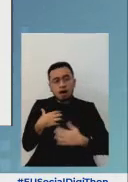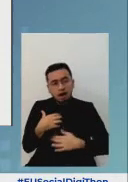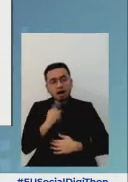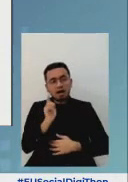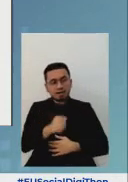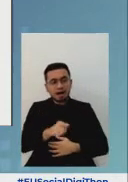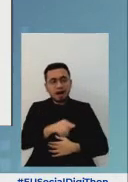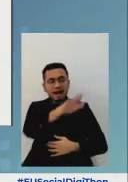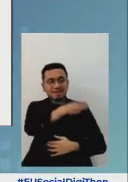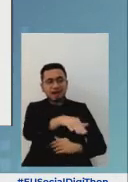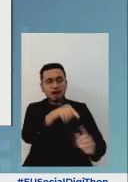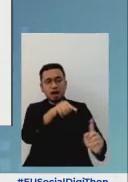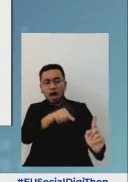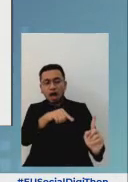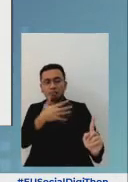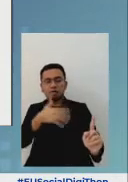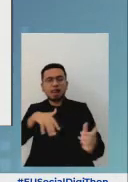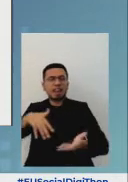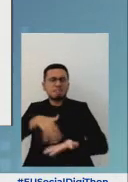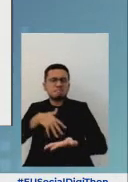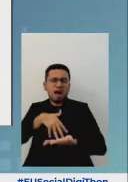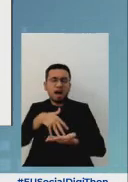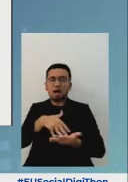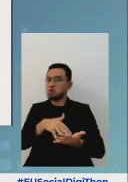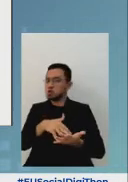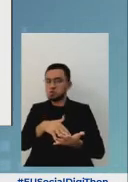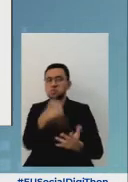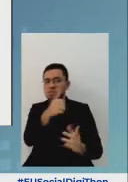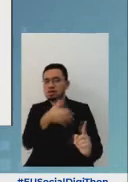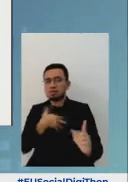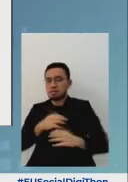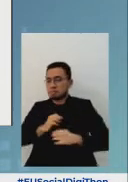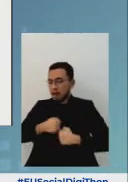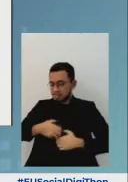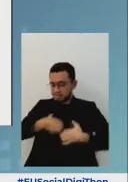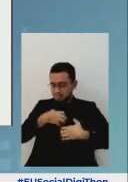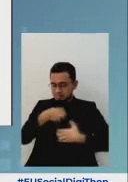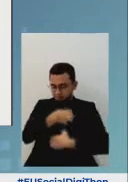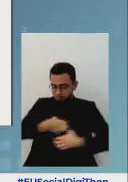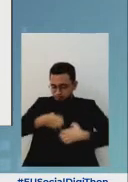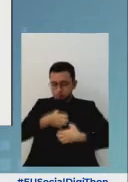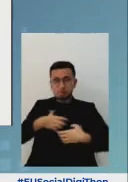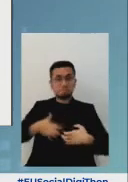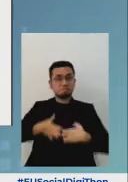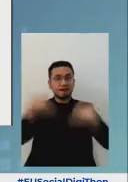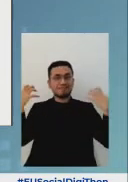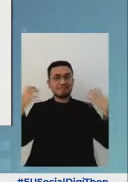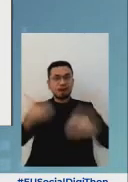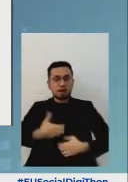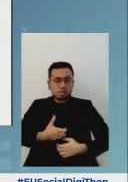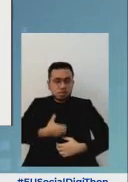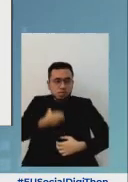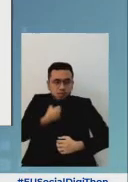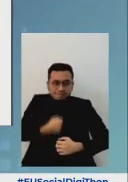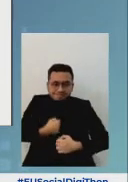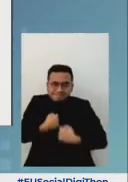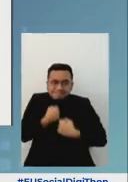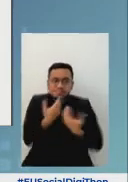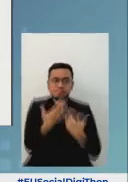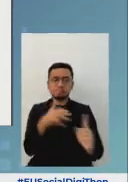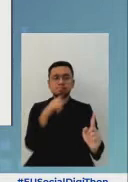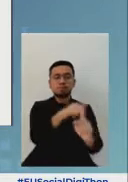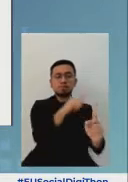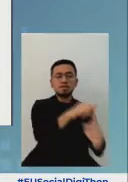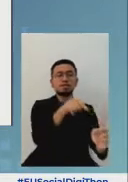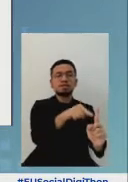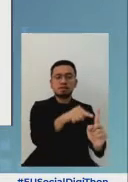ya. Dia ini layak aku bully. Jadi keluarlah kemarahan itu, ya, kepada orang lain sebagai bentuk